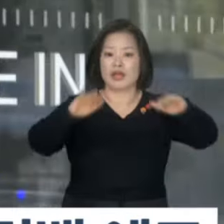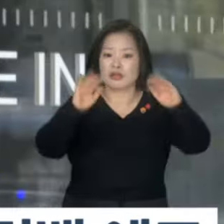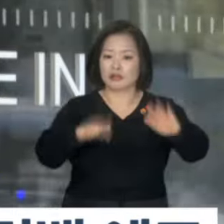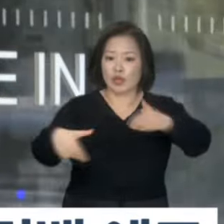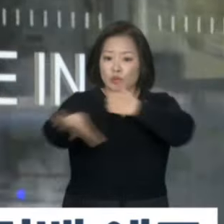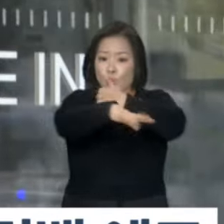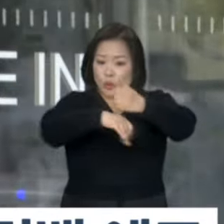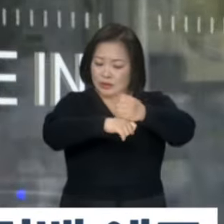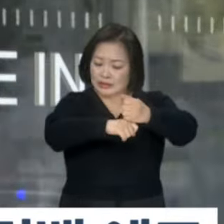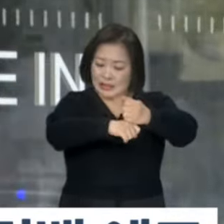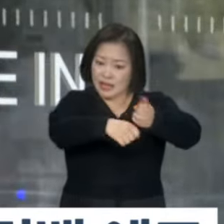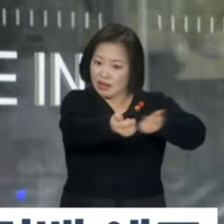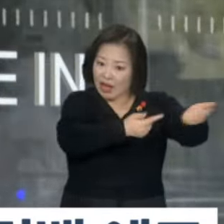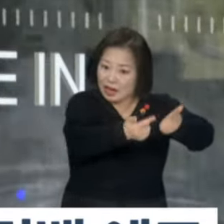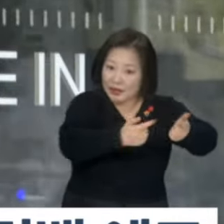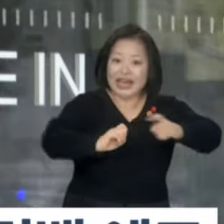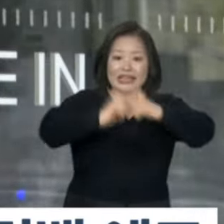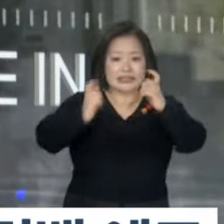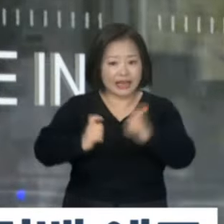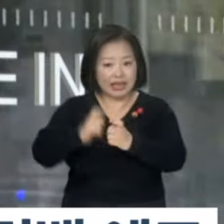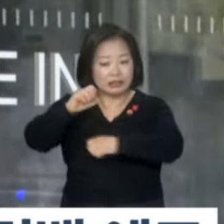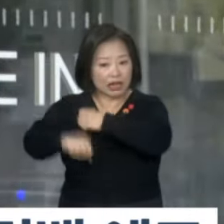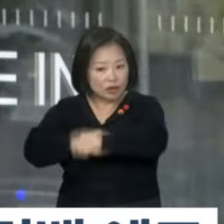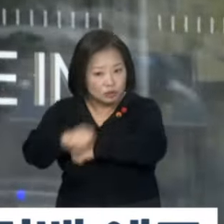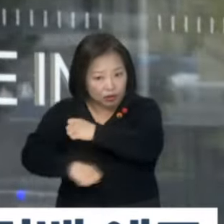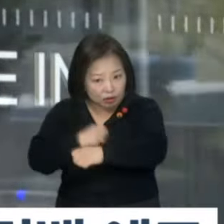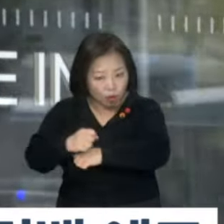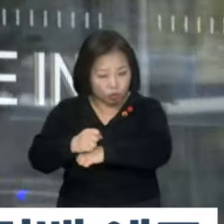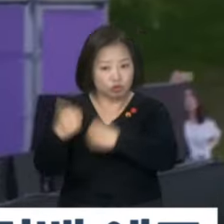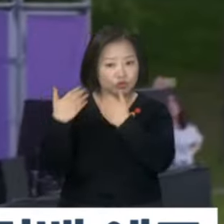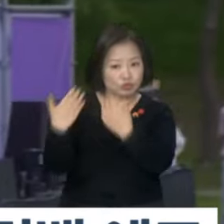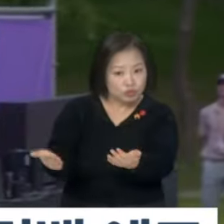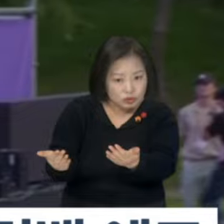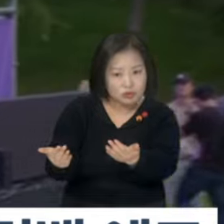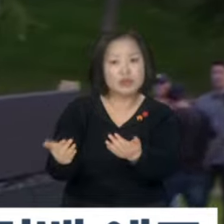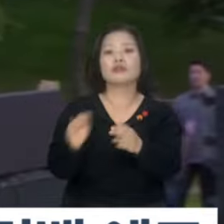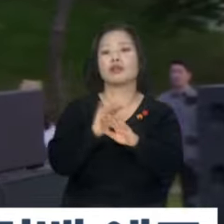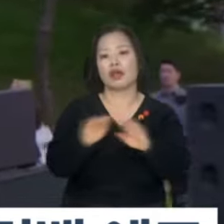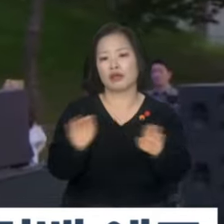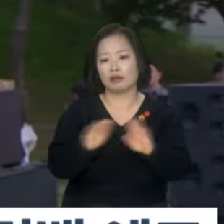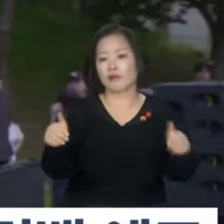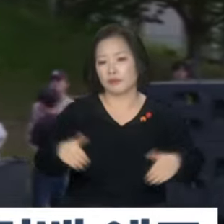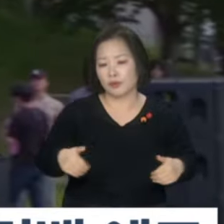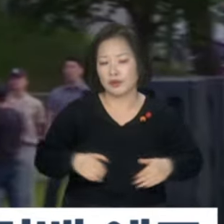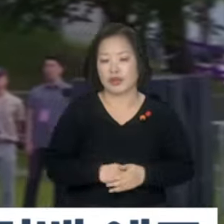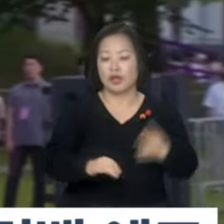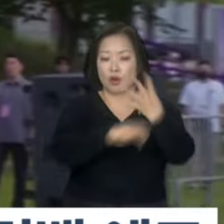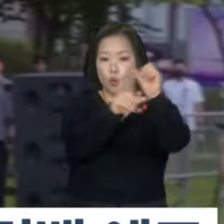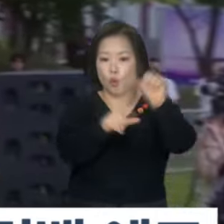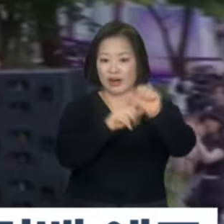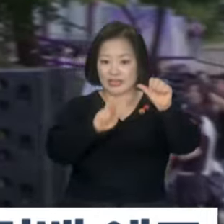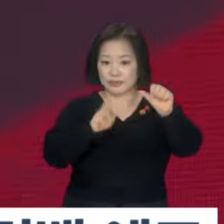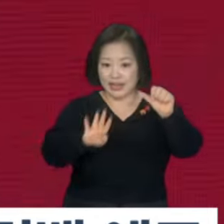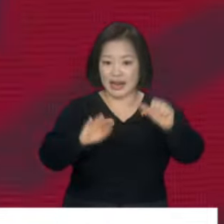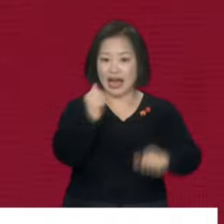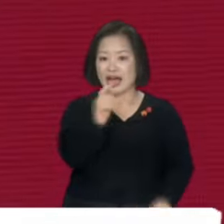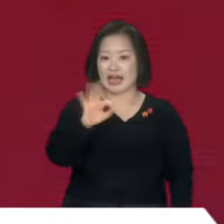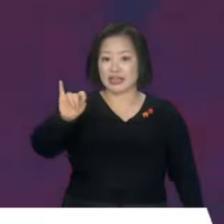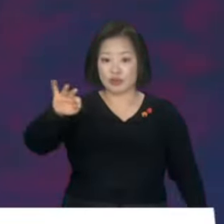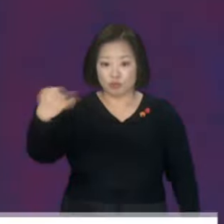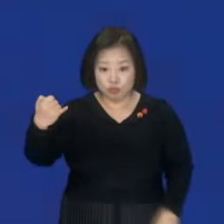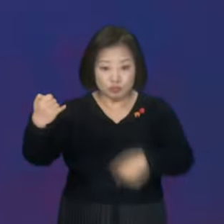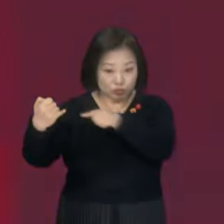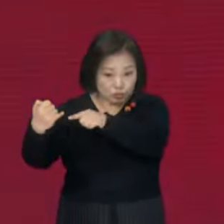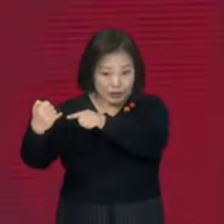통제 강화냐 자율성 보장이 앞으로 풀 숙제라는 겁니다 이달 24일에는 하이브를 대표하는